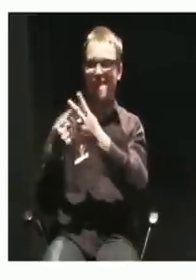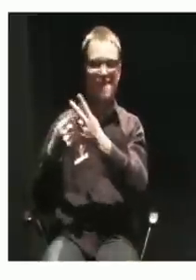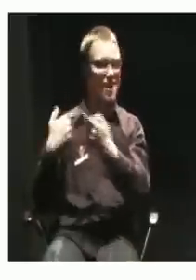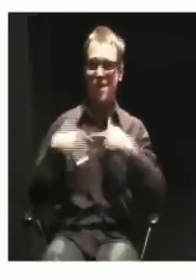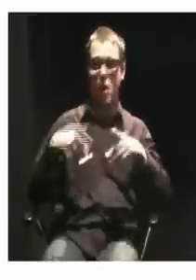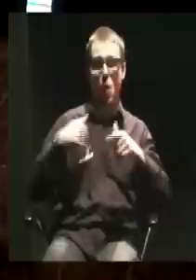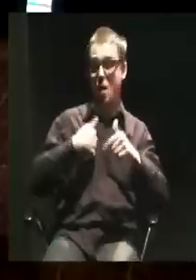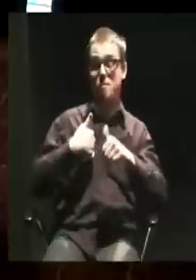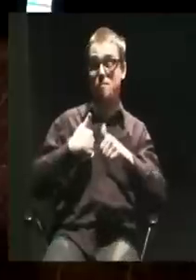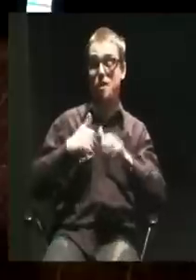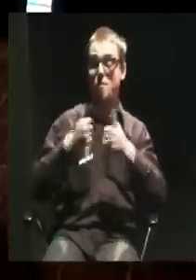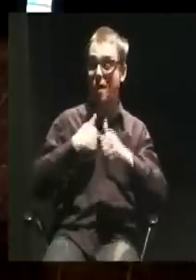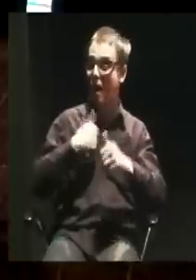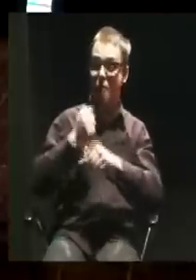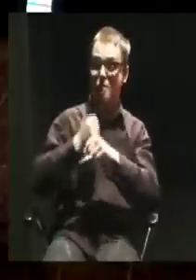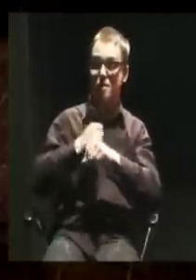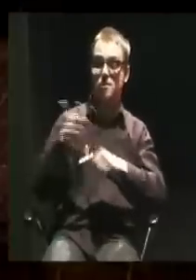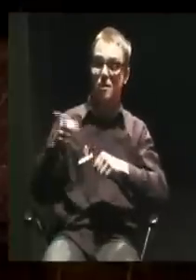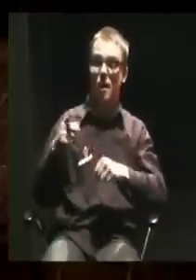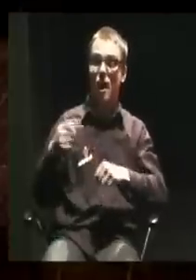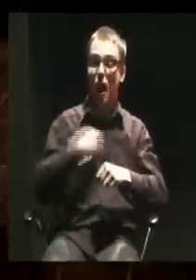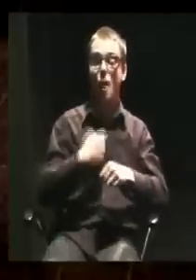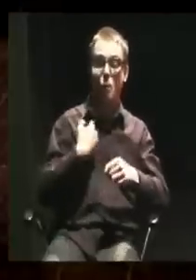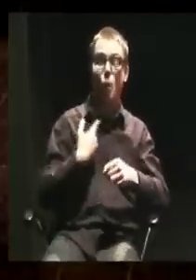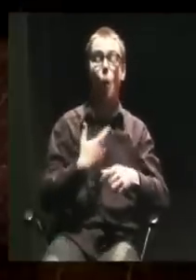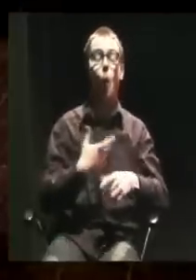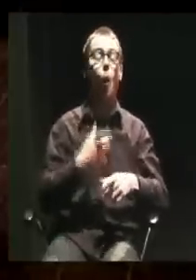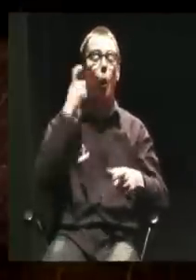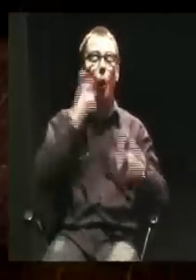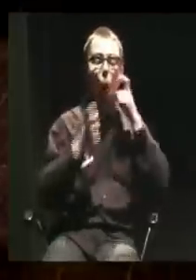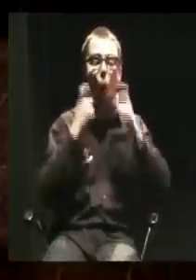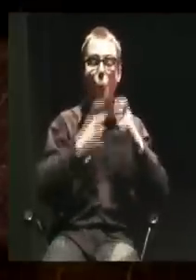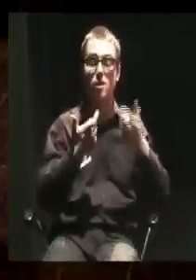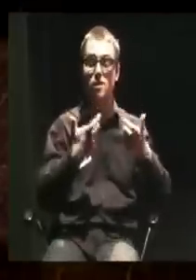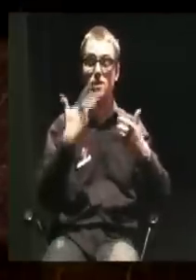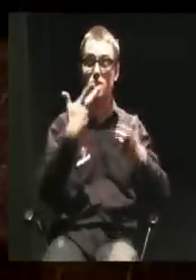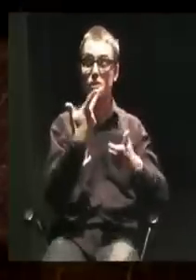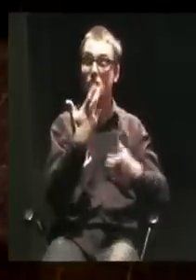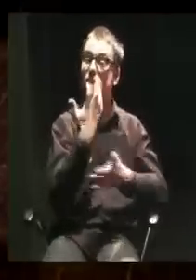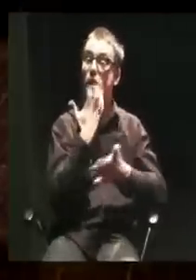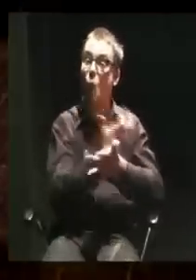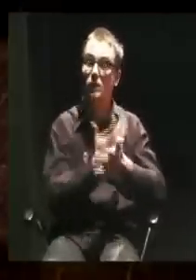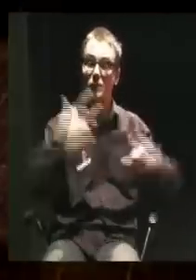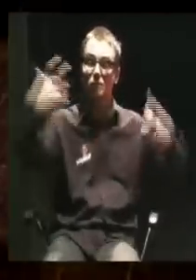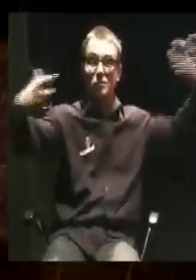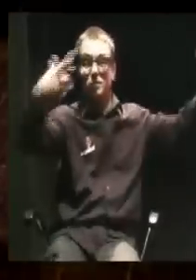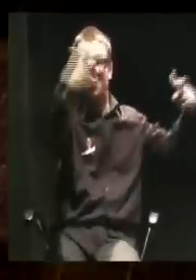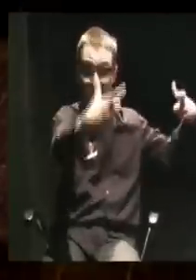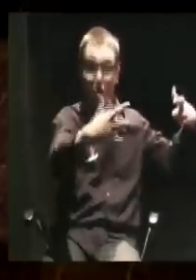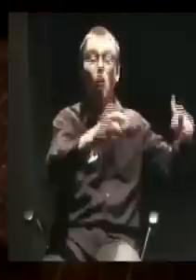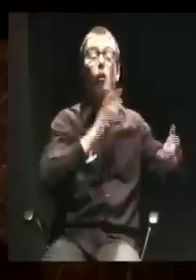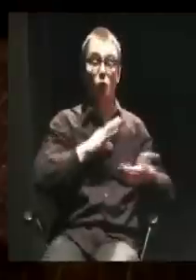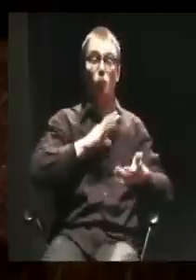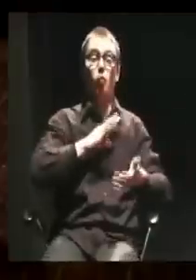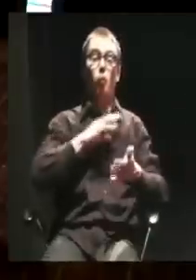Będę nagrywał trzema telefonami komórkowymi w kawalerce i będę emitował to wszystko na YouTubie. Dwa tygodnie później